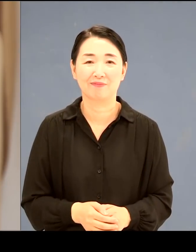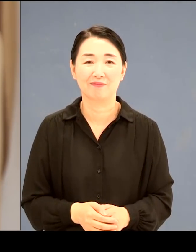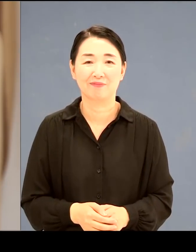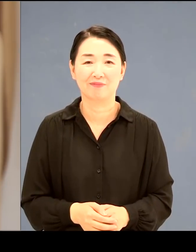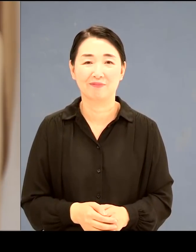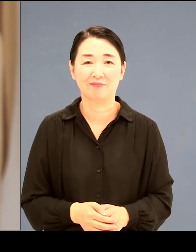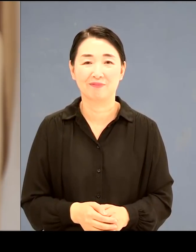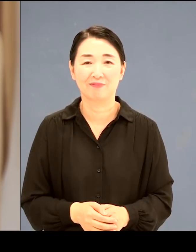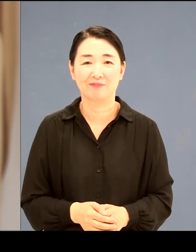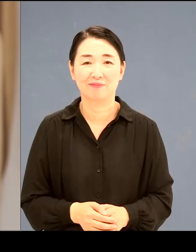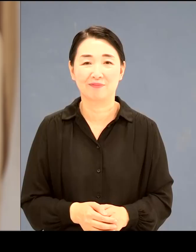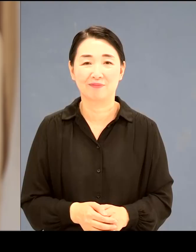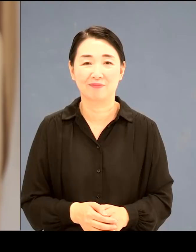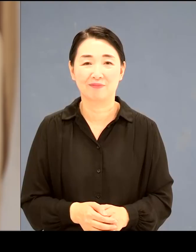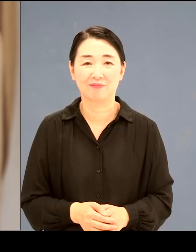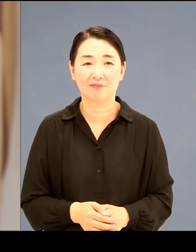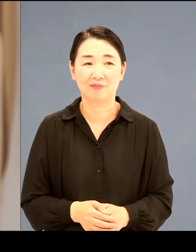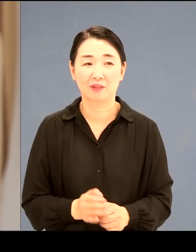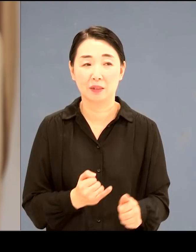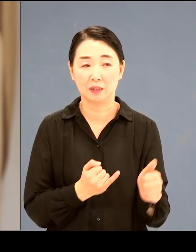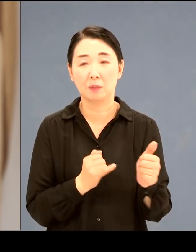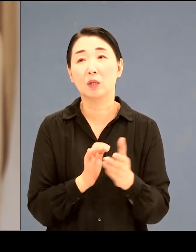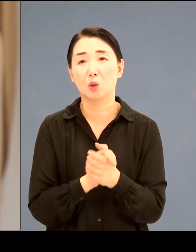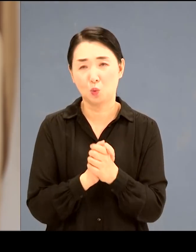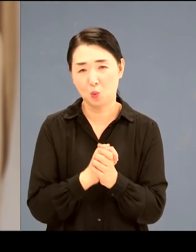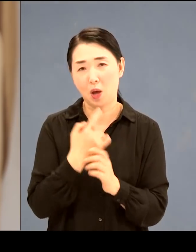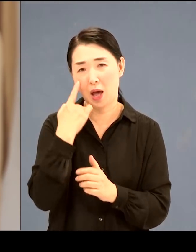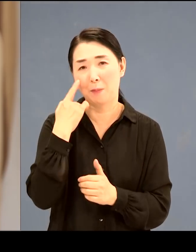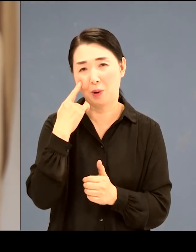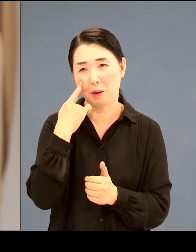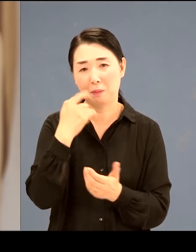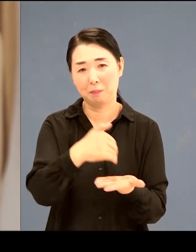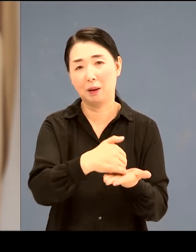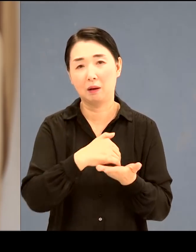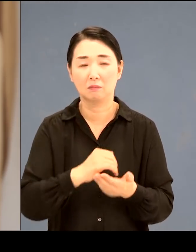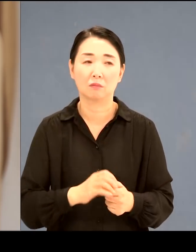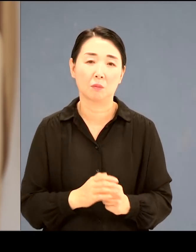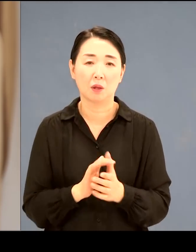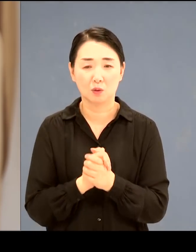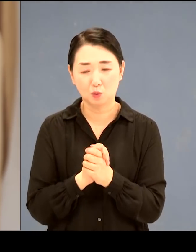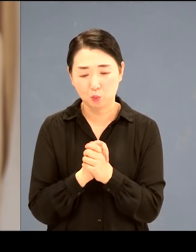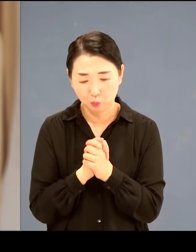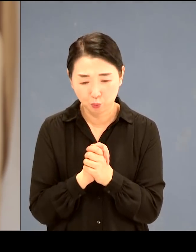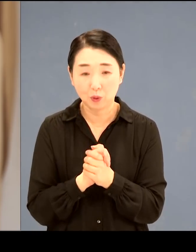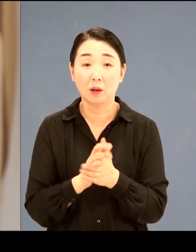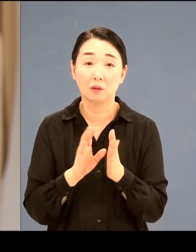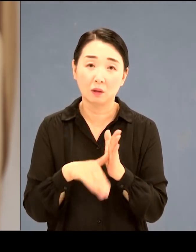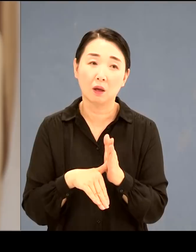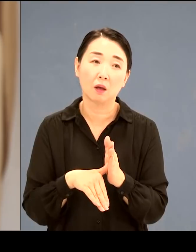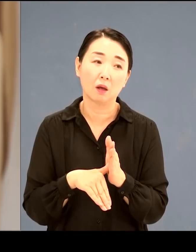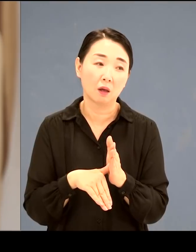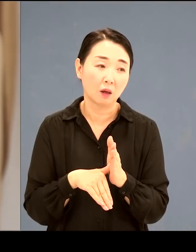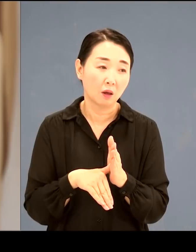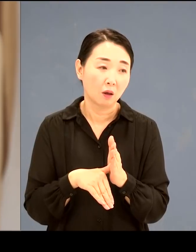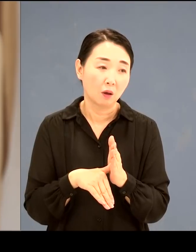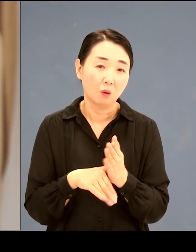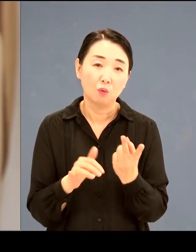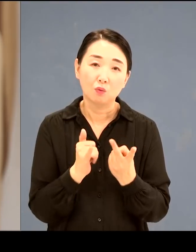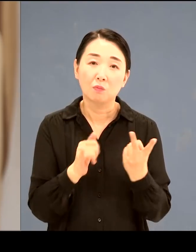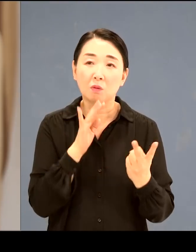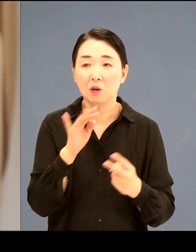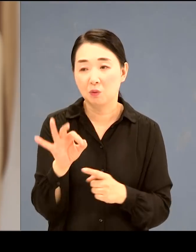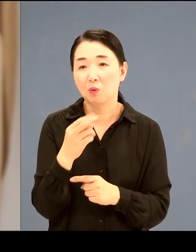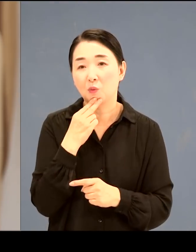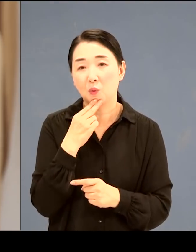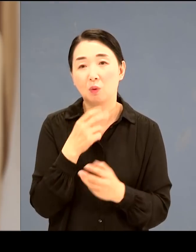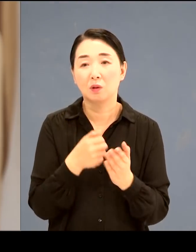그랬죠. 처음에는. 그랬더니 그럼 기도를 한번 해봐라. 그래서 기도를 해서 그때 저희가 진짜 돈이 없어서 가방을 만들 수